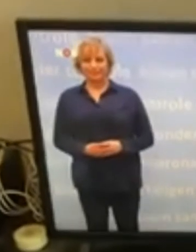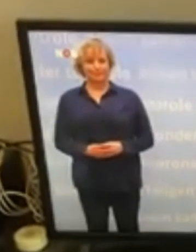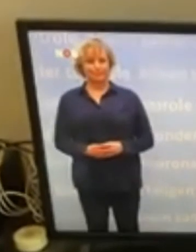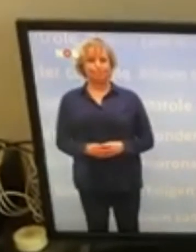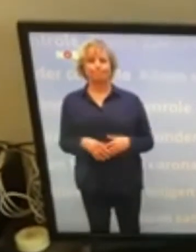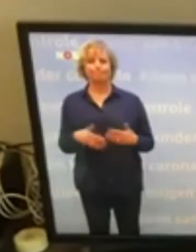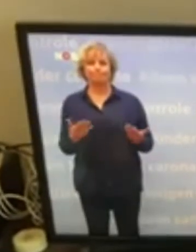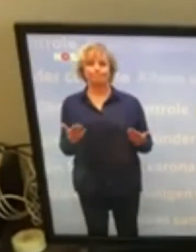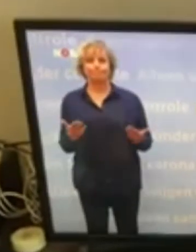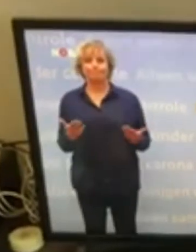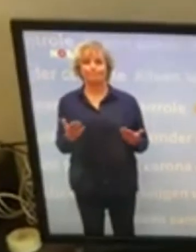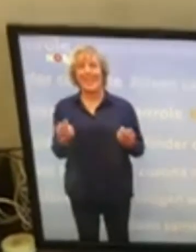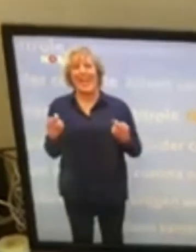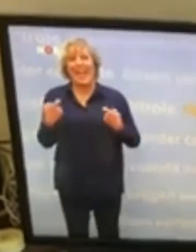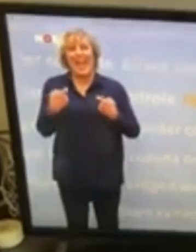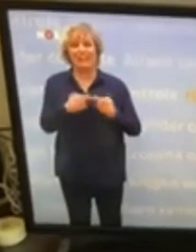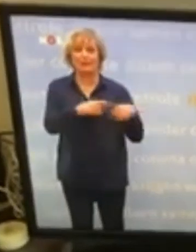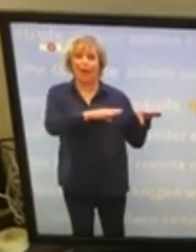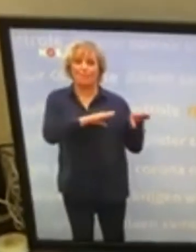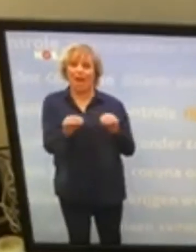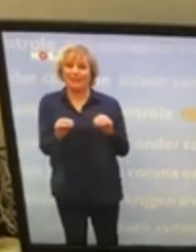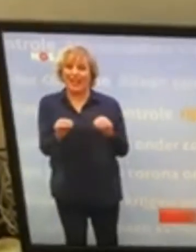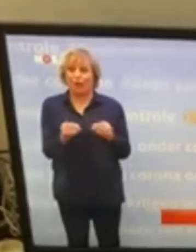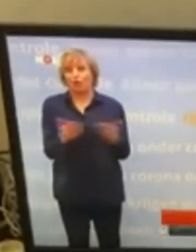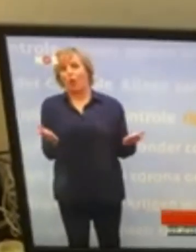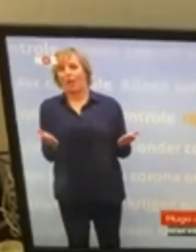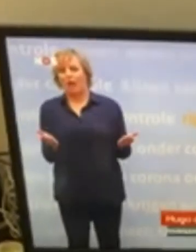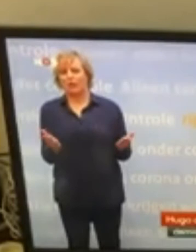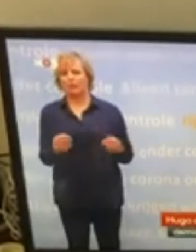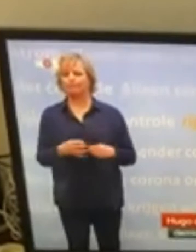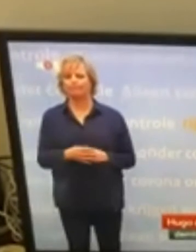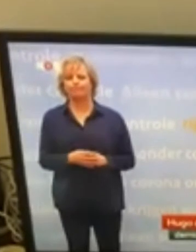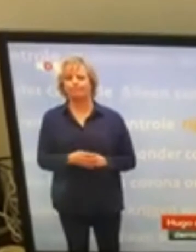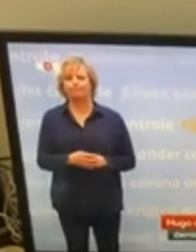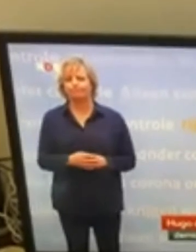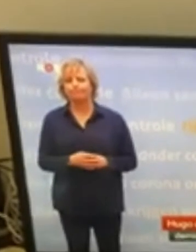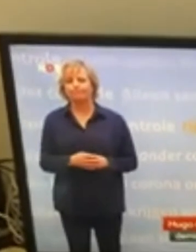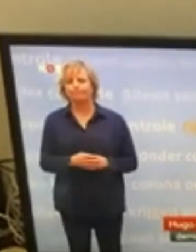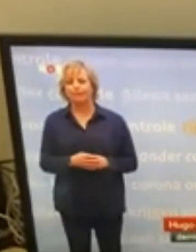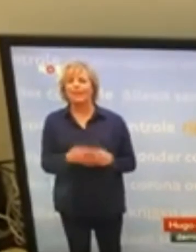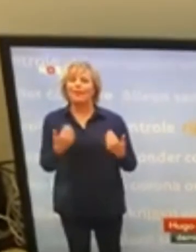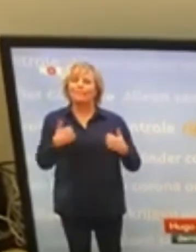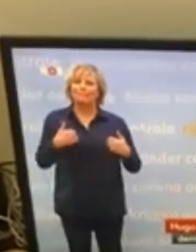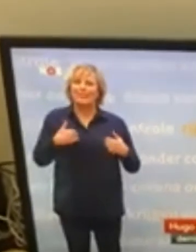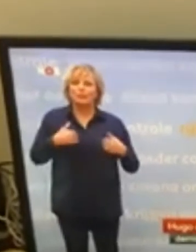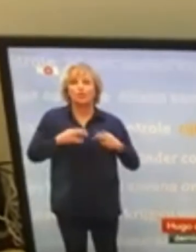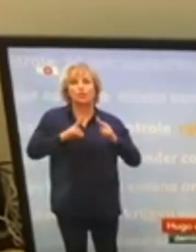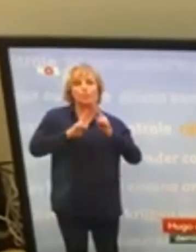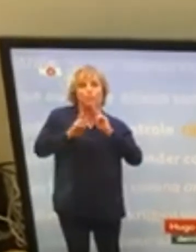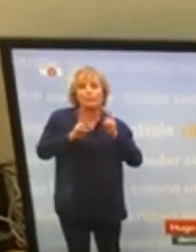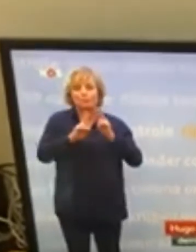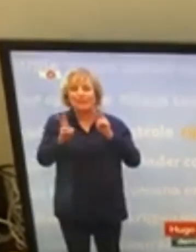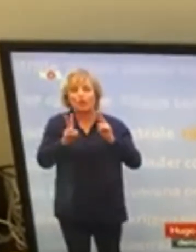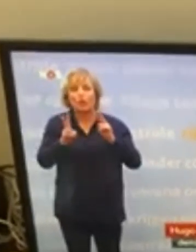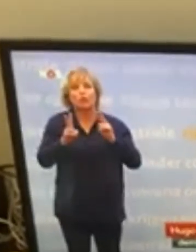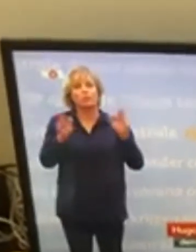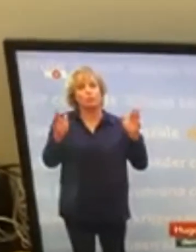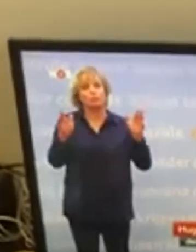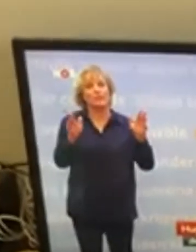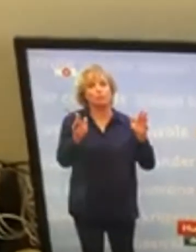Die extra maatregelen die nemen we niet voor niets. We zien nu dat het aantal mensen dat besmettelijk is langzaam maar zeker daalt.